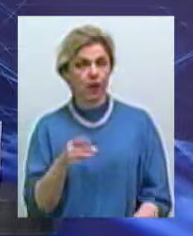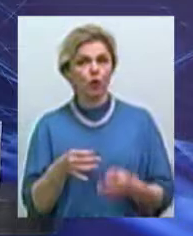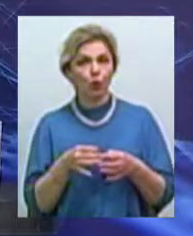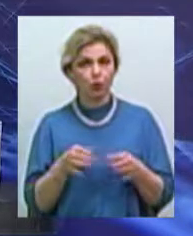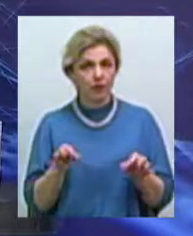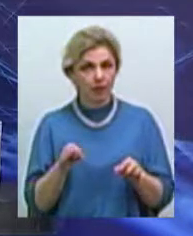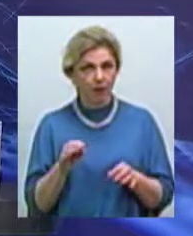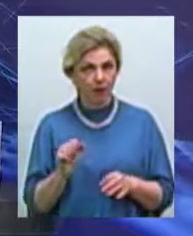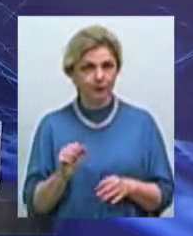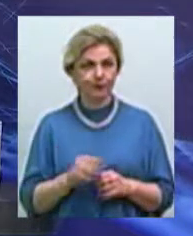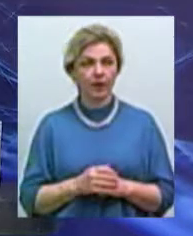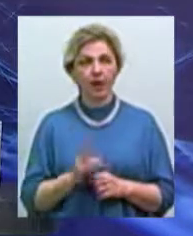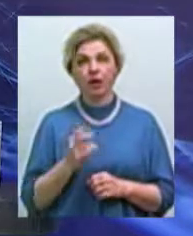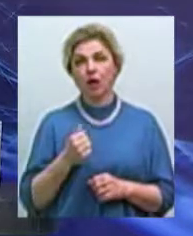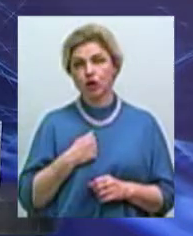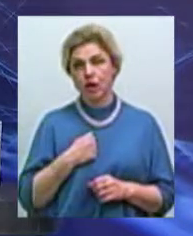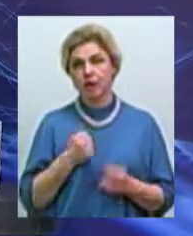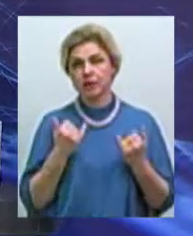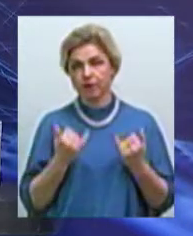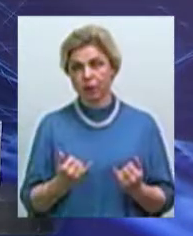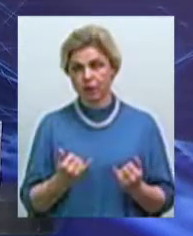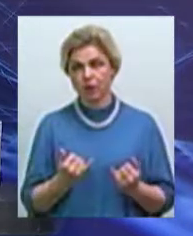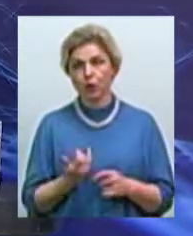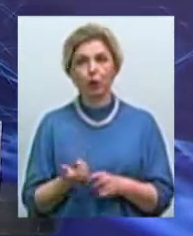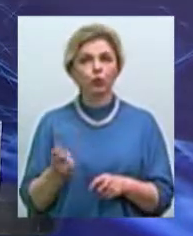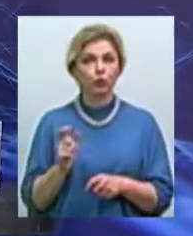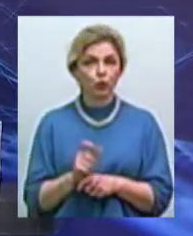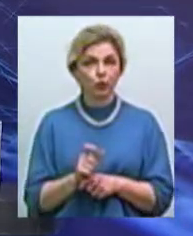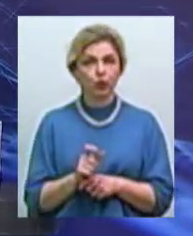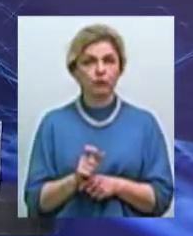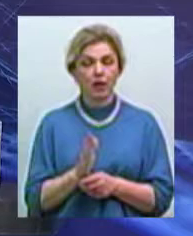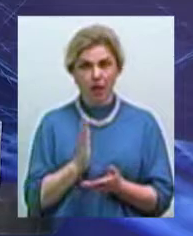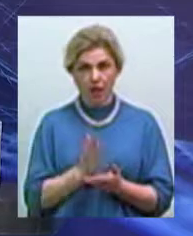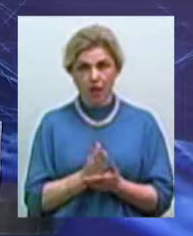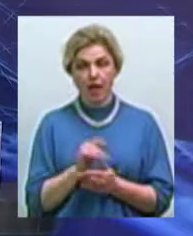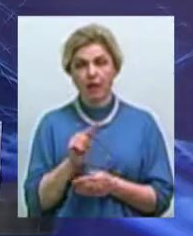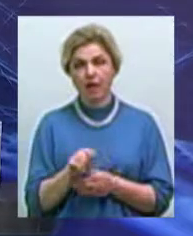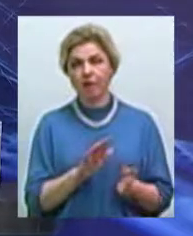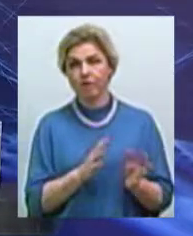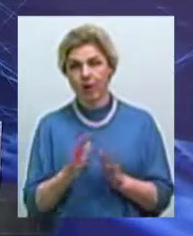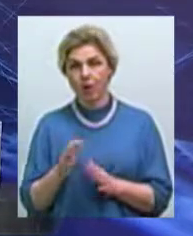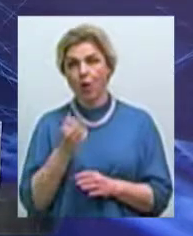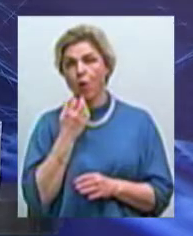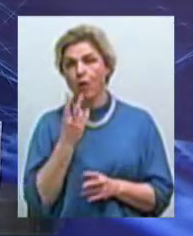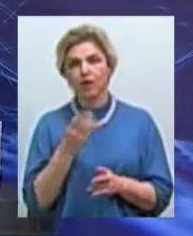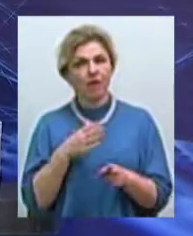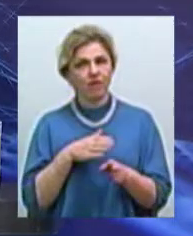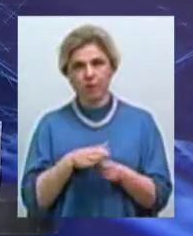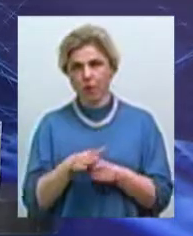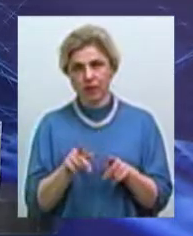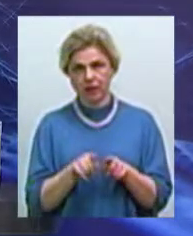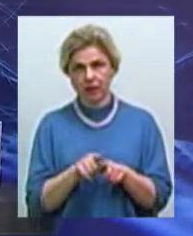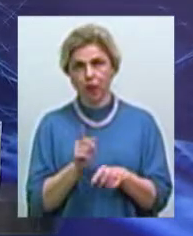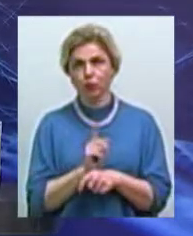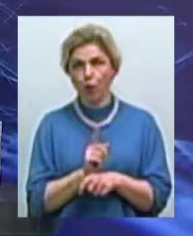допустимо. На жаль, на сьогоднішній день дуже є такі випадки тих перевізників, які не дотримуються цих норм